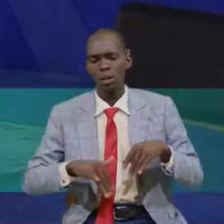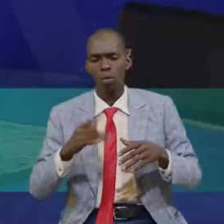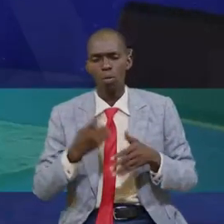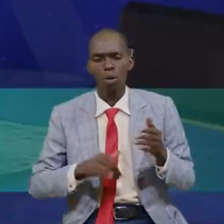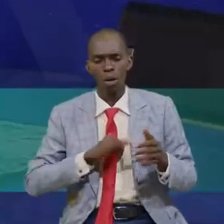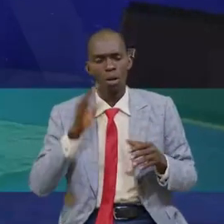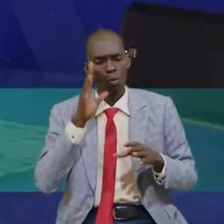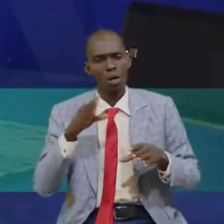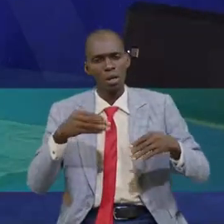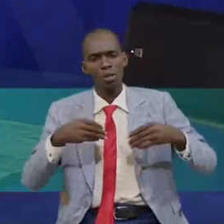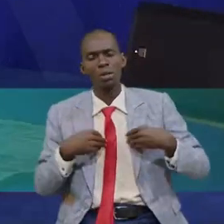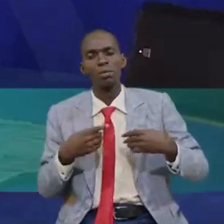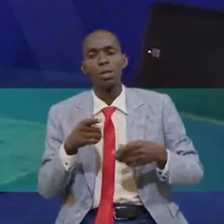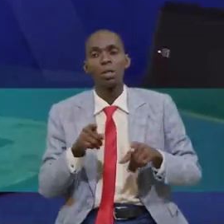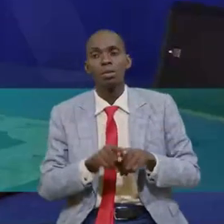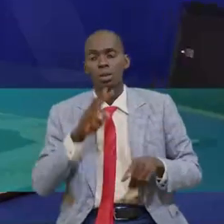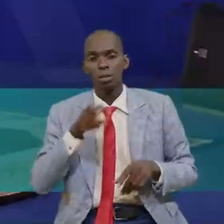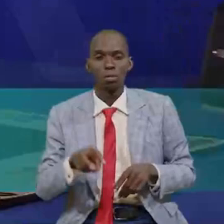le vol,